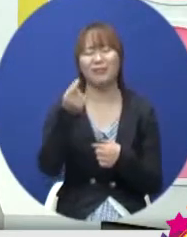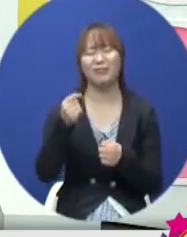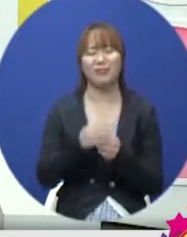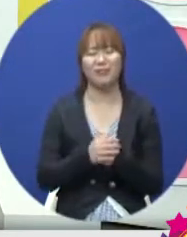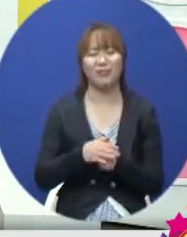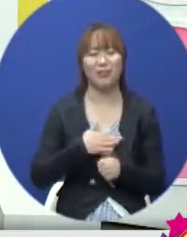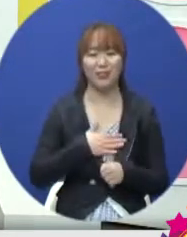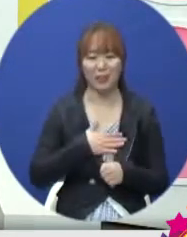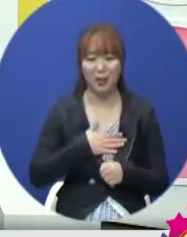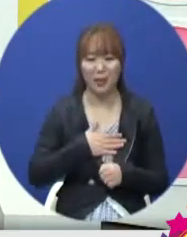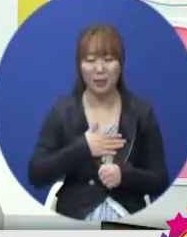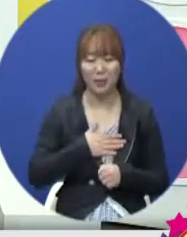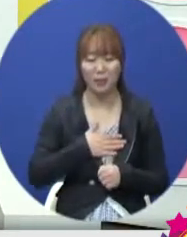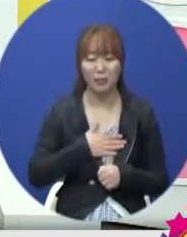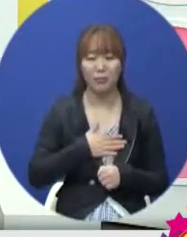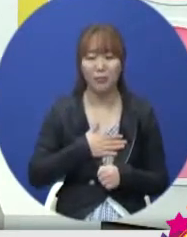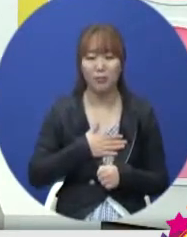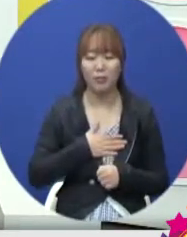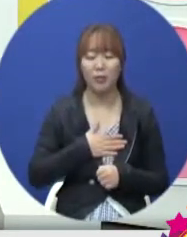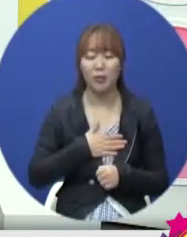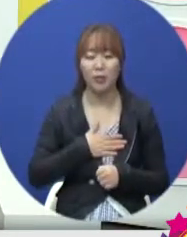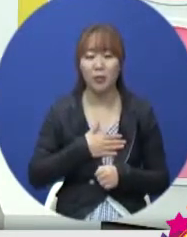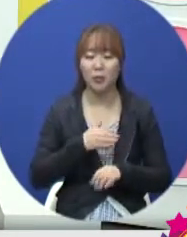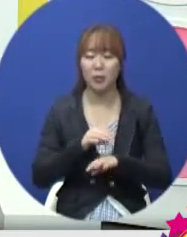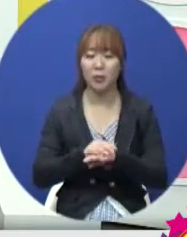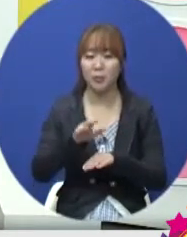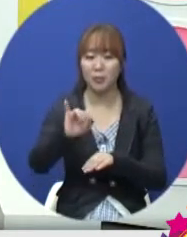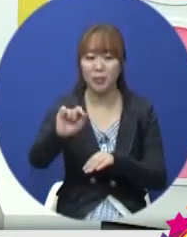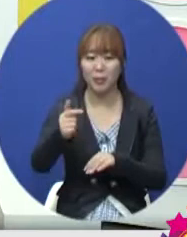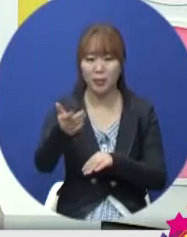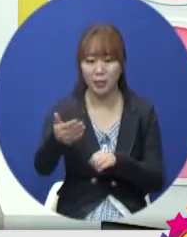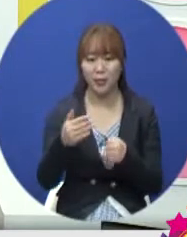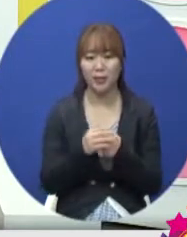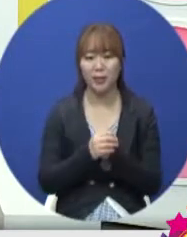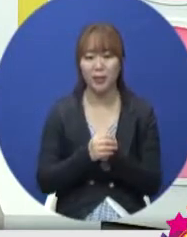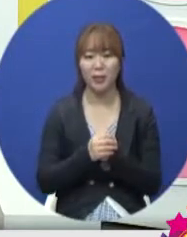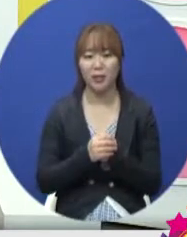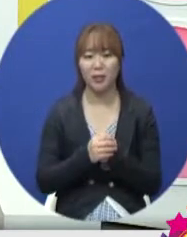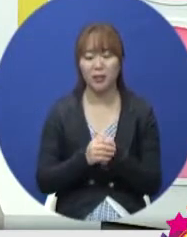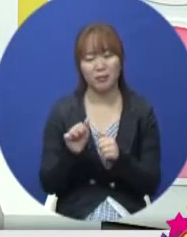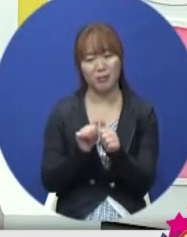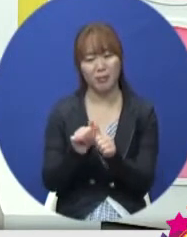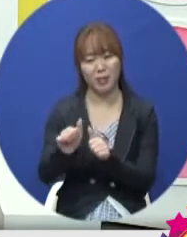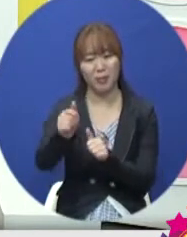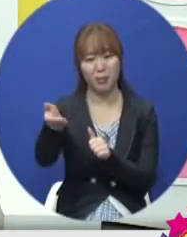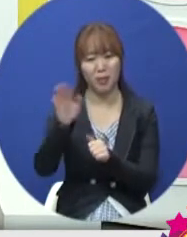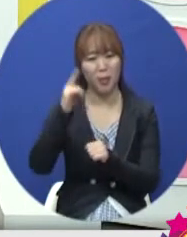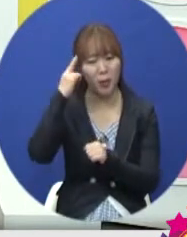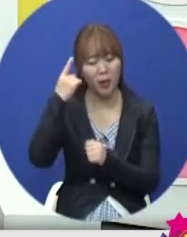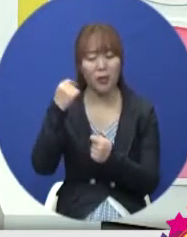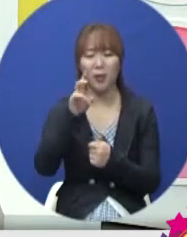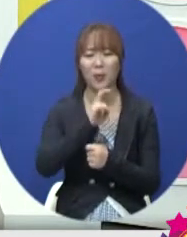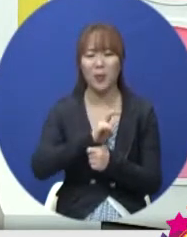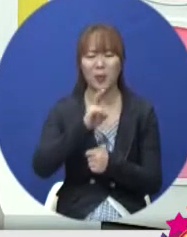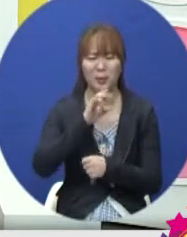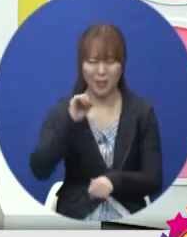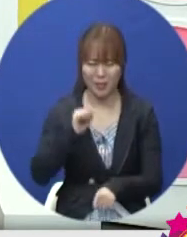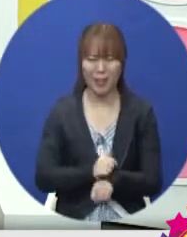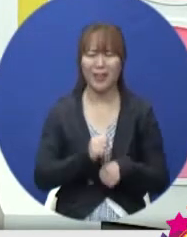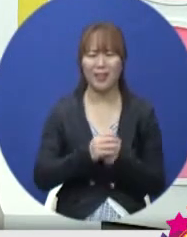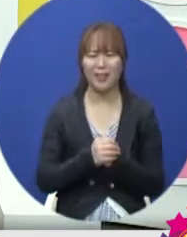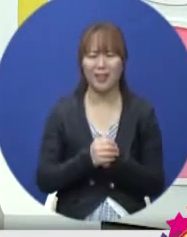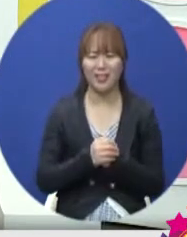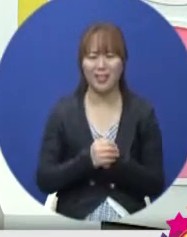좋아요. 알겠습니다. 예. 그러면 음악 드릴게요. 네? 손빈 씨는 네. 잘생겼는데 왜 이렇게 노래도 야물게 잘해?